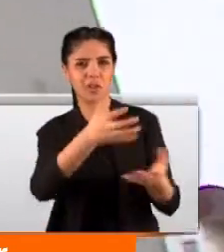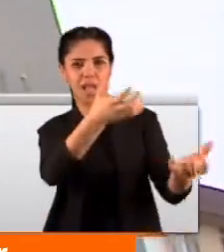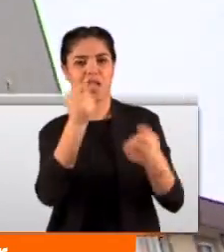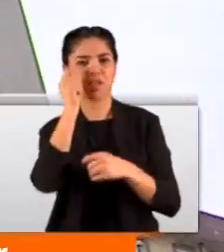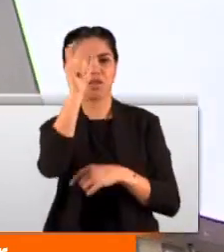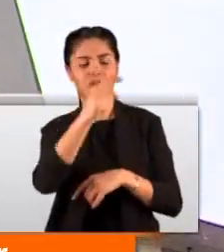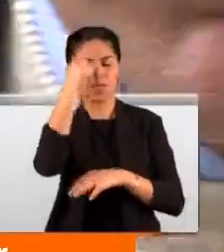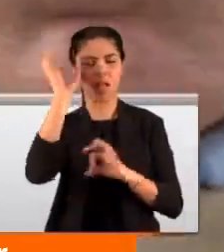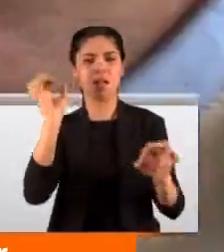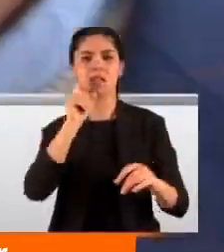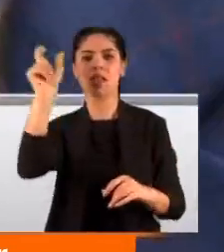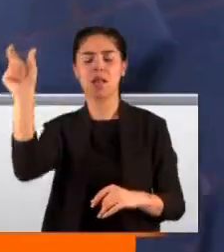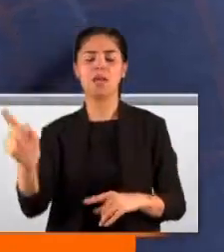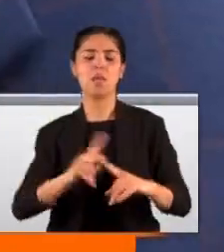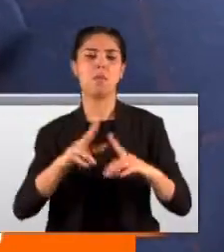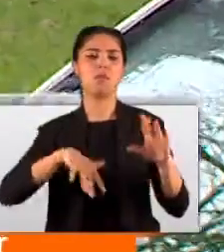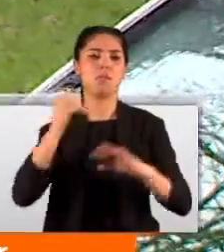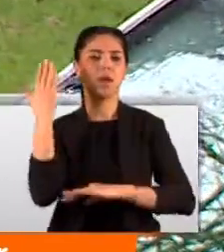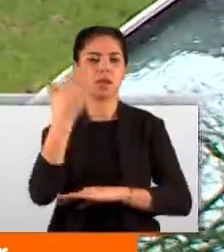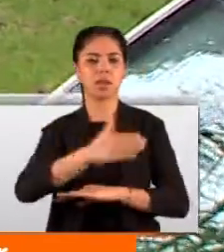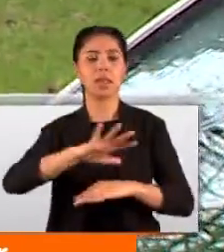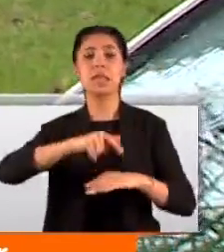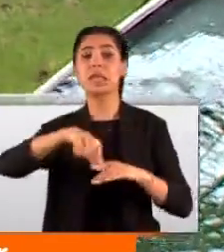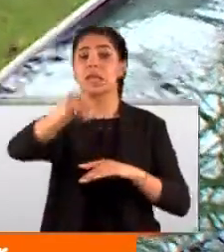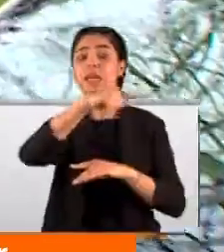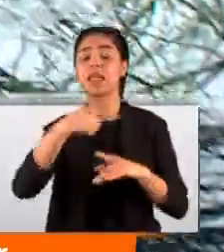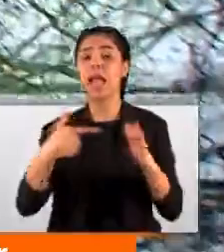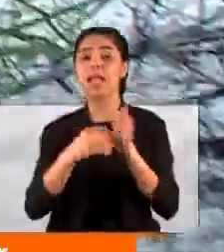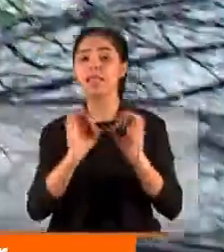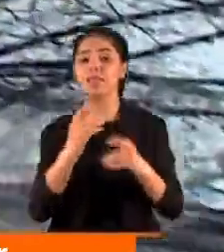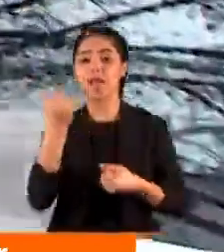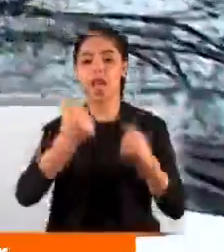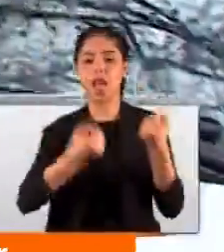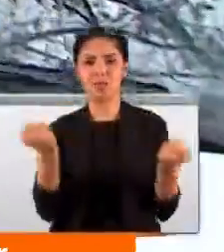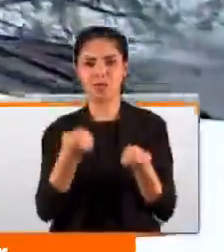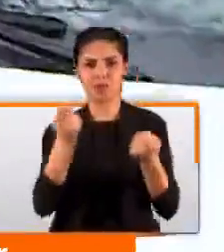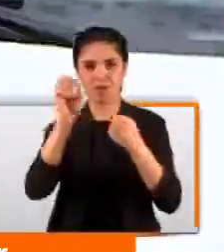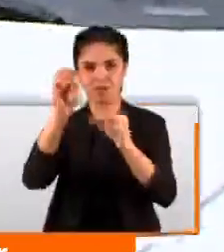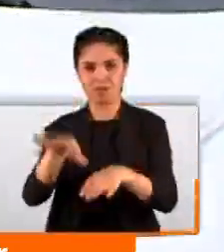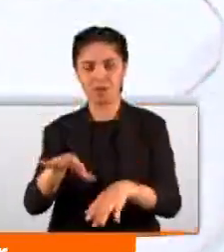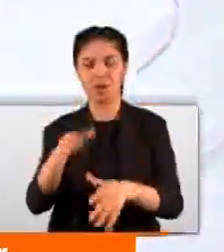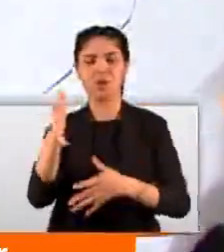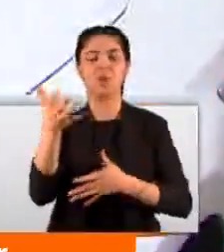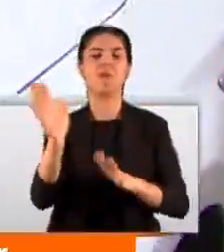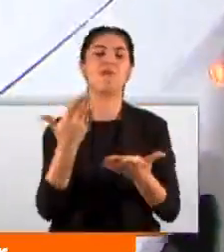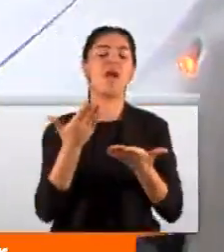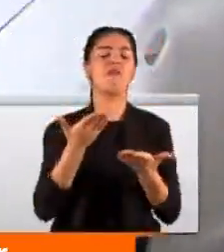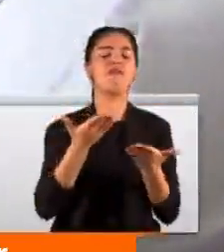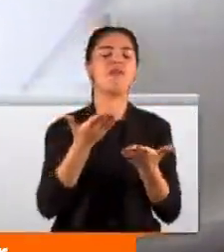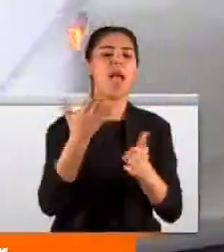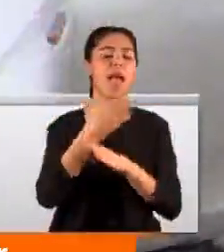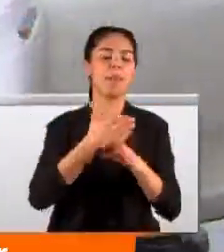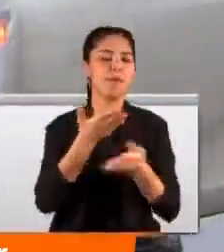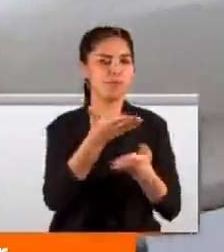soyulan talihsiz adam soluğu karakolda aldı. Hırsızların hedefinde bu kez araçlarını çalışır vaziyette bırakıp markete ya da fırına gidenler